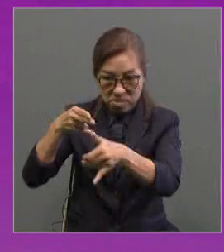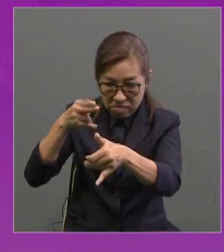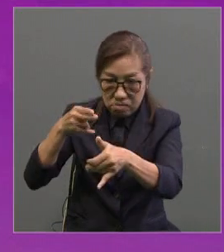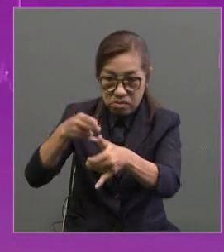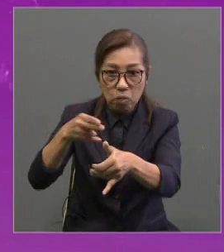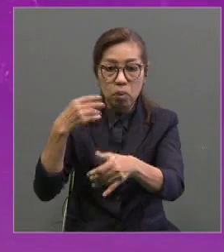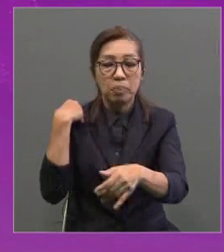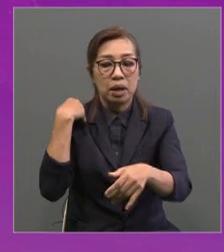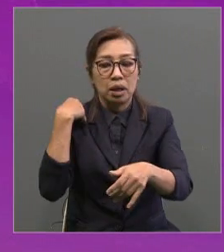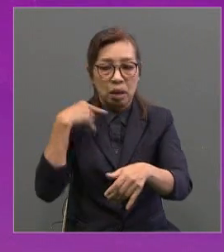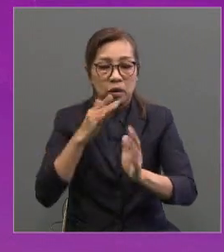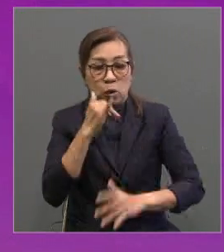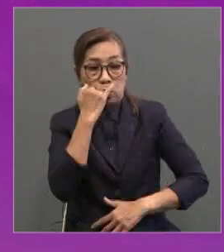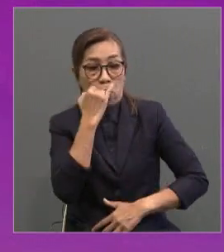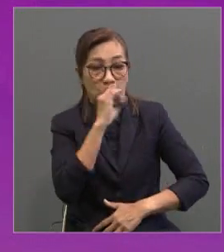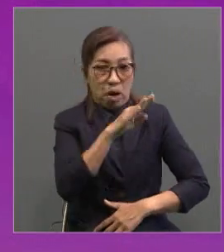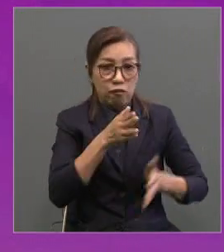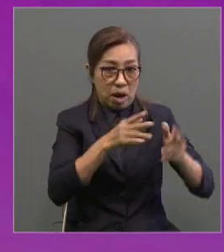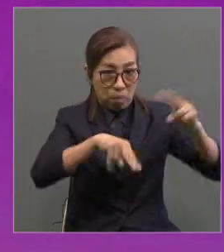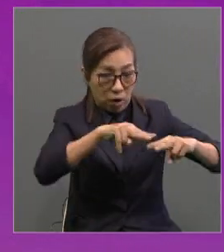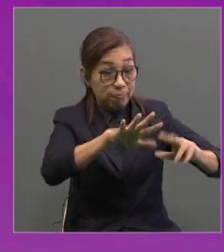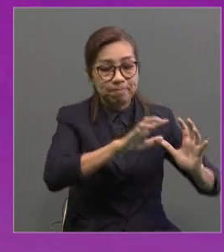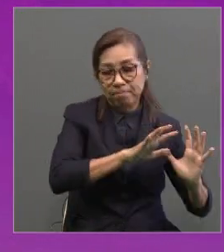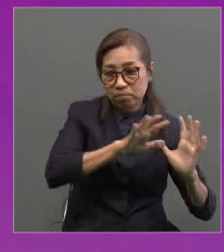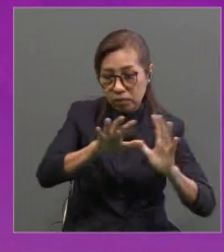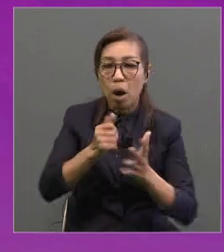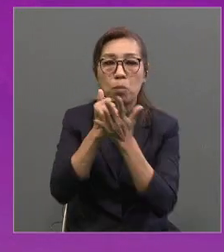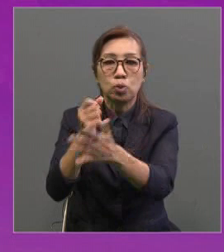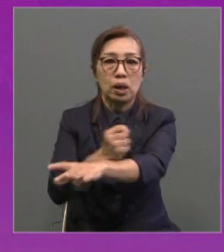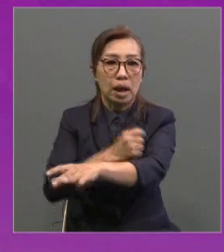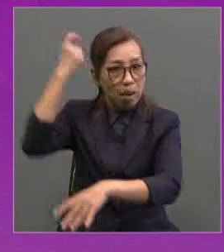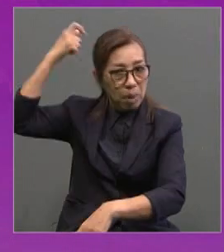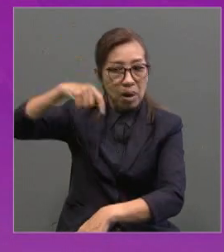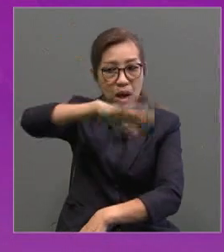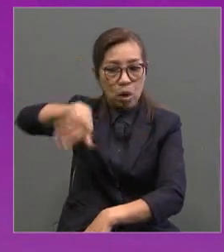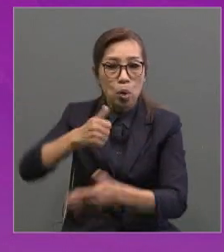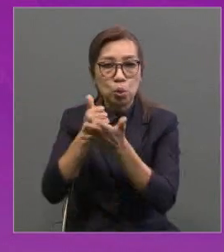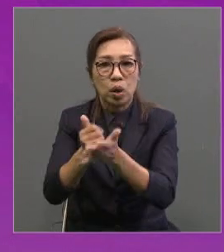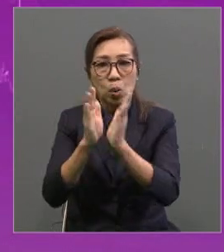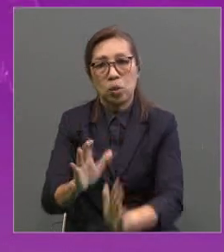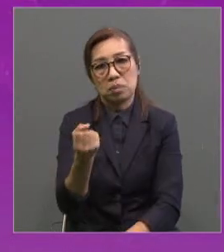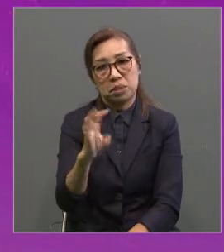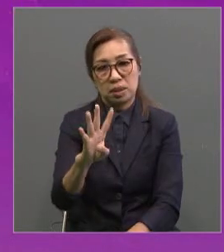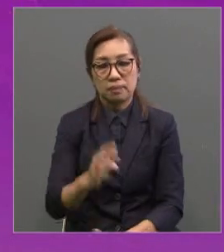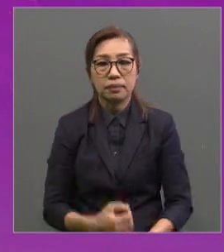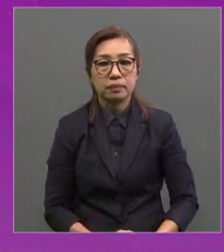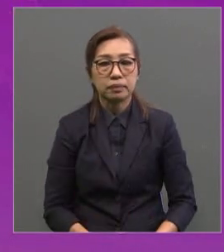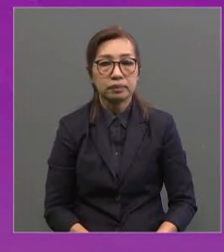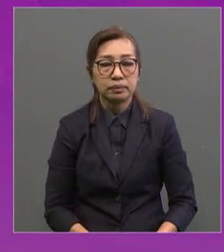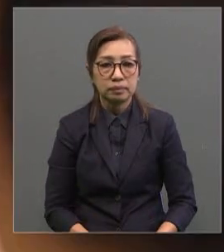ทั้งชุดปฏิบัติการพิเศษกรมการปกครองครับเลยเข้าไปตรวจสอบช่วยเหลือแรงงานชาวเมียนมาร์ได้ถึง 14คนครับ